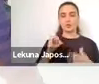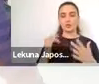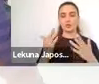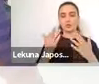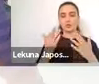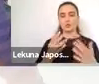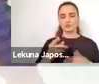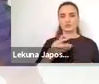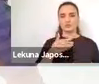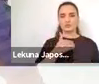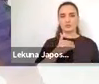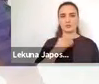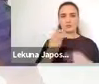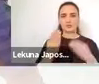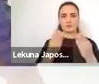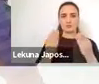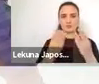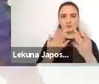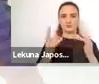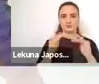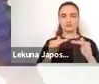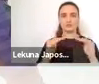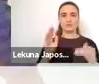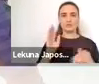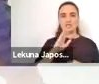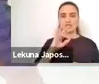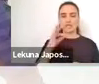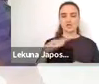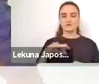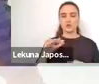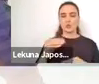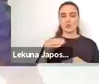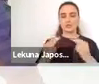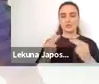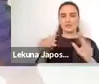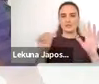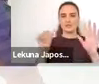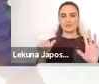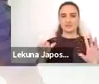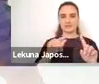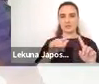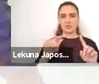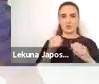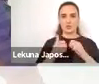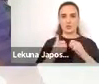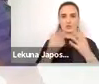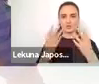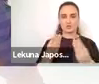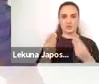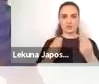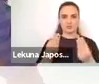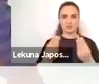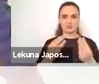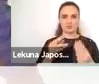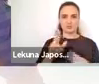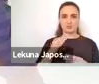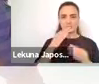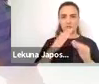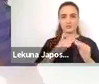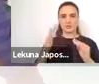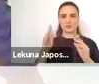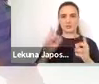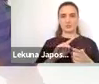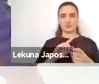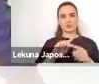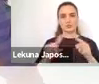ეს ამოჩენებული თამაშებიც აქვთ ხოლმე ბავშვებს, და დედა შვილობანა ეთამაშო 6 თვის მანძილზე ყოველ დღე გათამაშებდეს. და მე რა უცებ